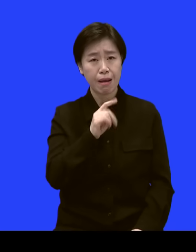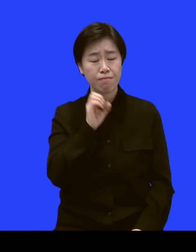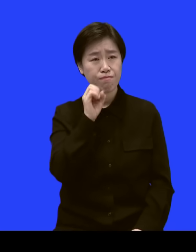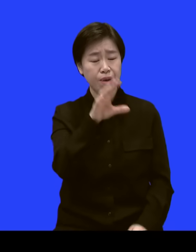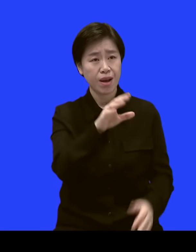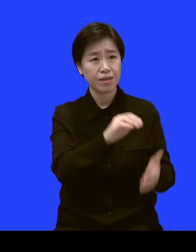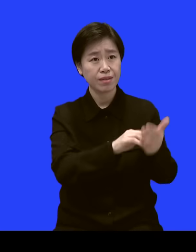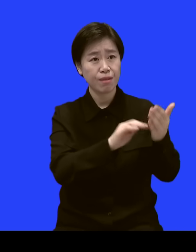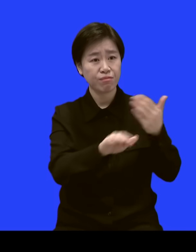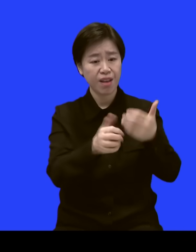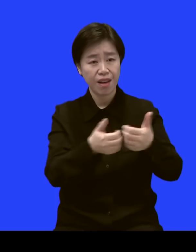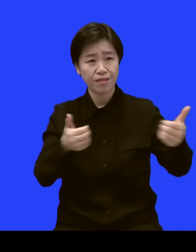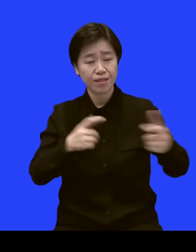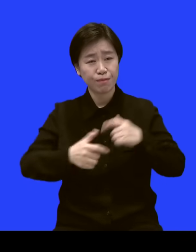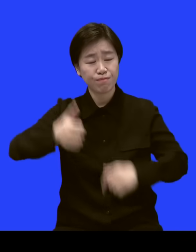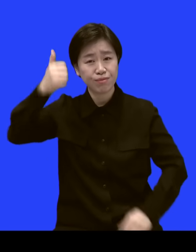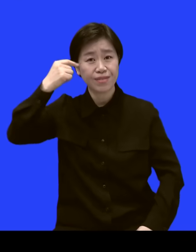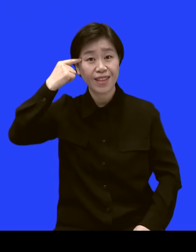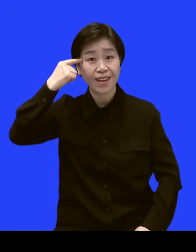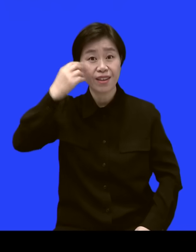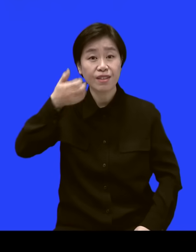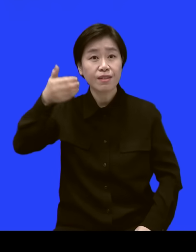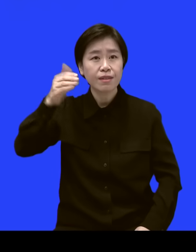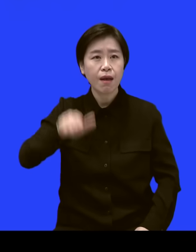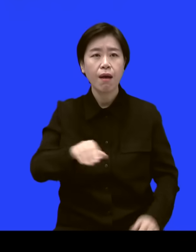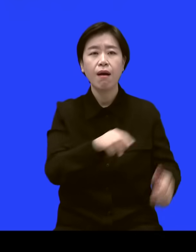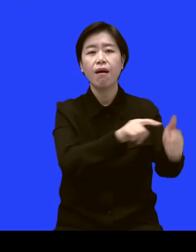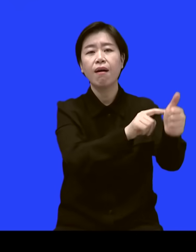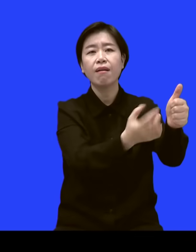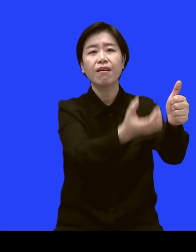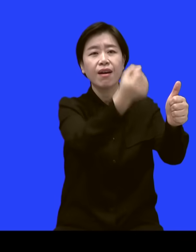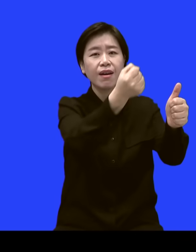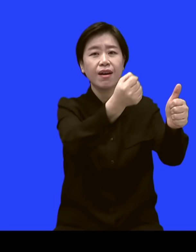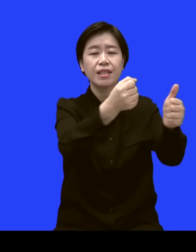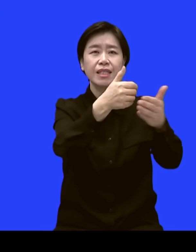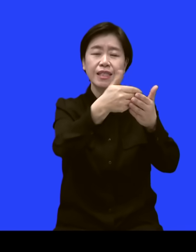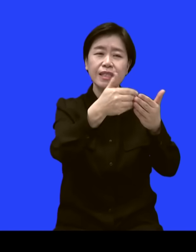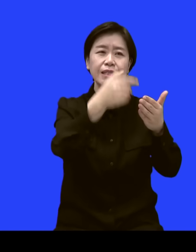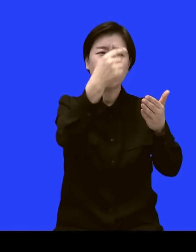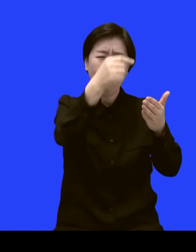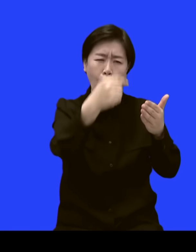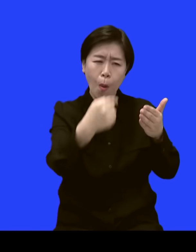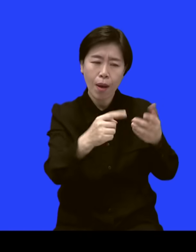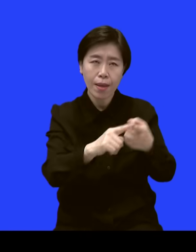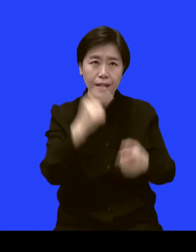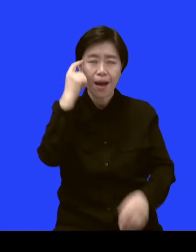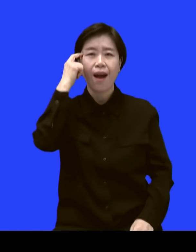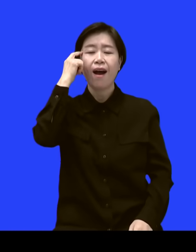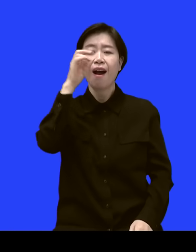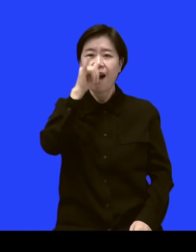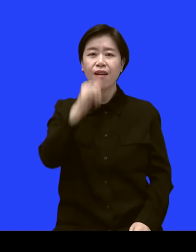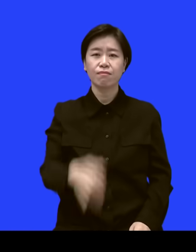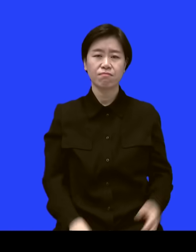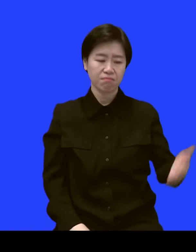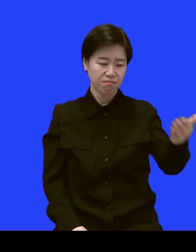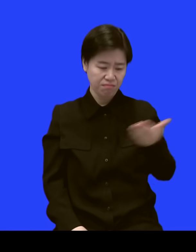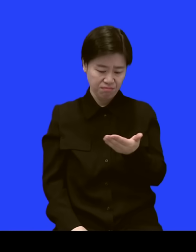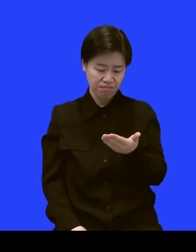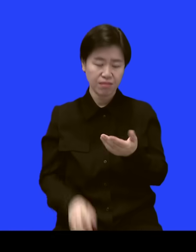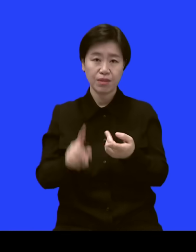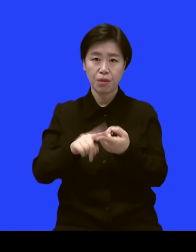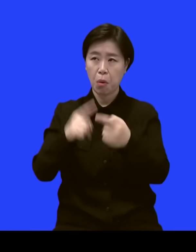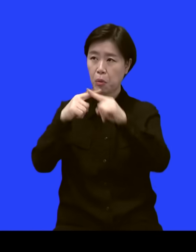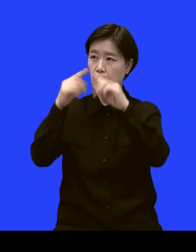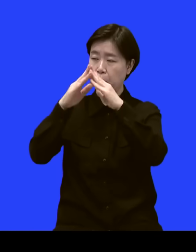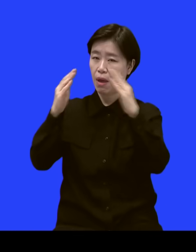또 그림 목록들이 자꾸 그 순간에 막 아른아른 거리는 맞아. 거예요. 그래서 네. 그냥 카드를 썼어요. 그러고서 이제 그림 받고